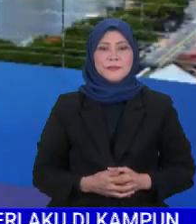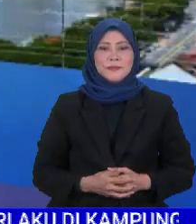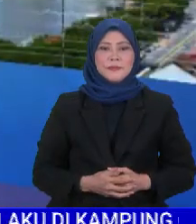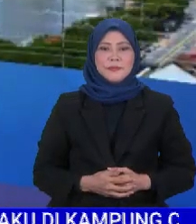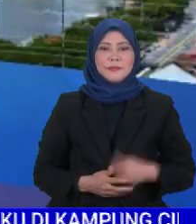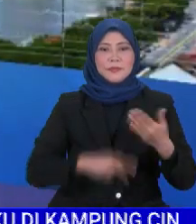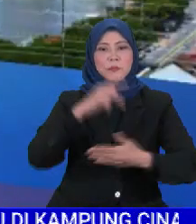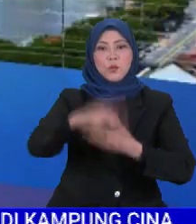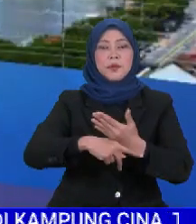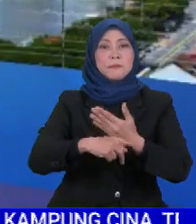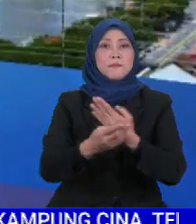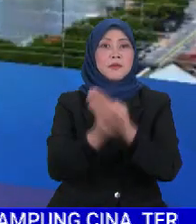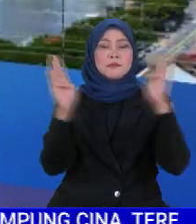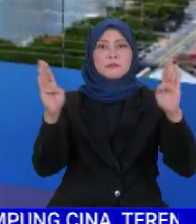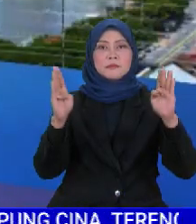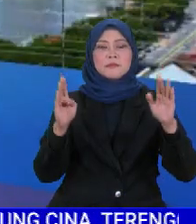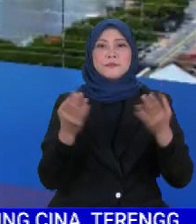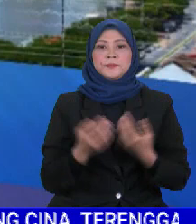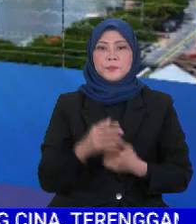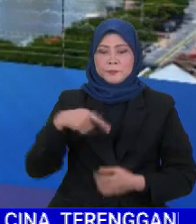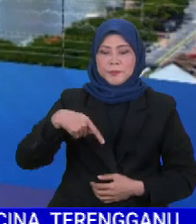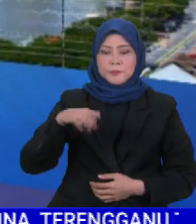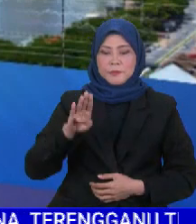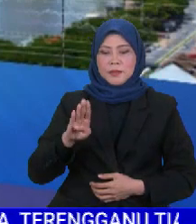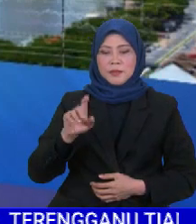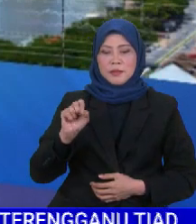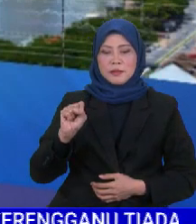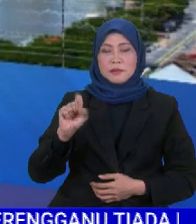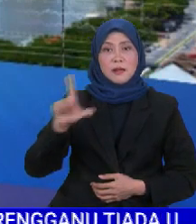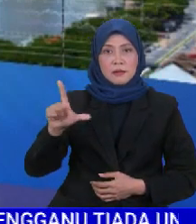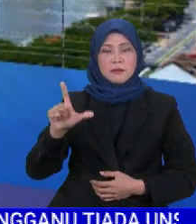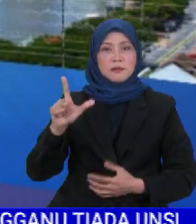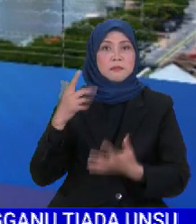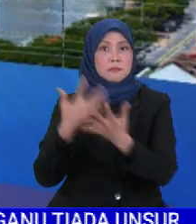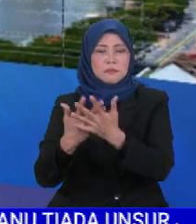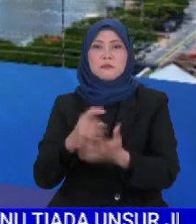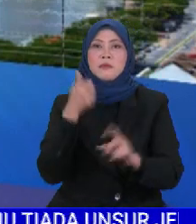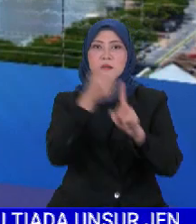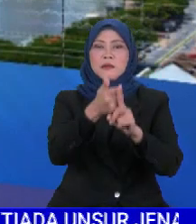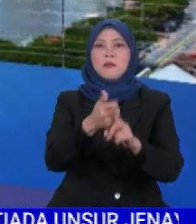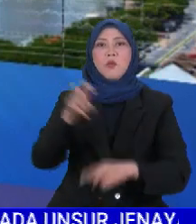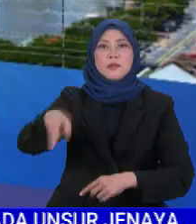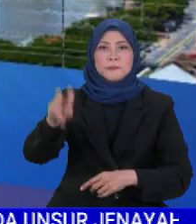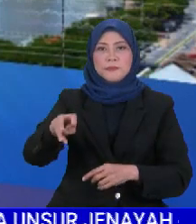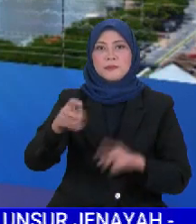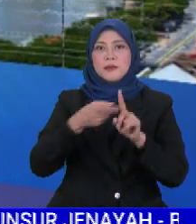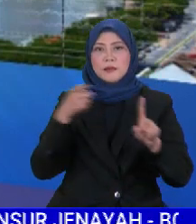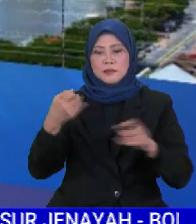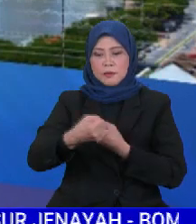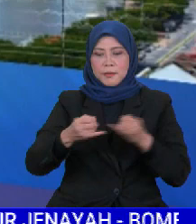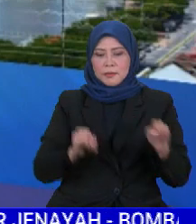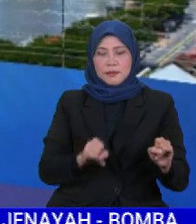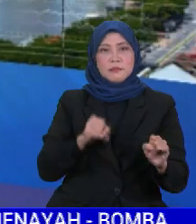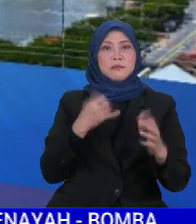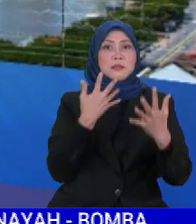Program pelepasan banduan secara lesen PBSL Perintah Kehadiran Wajib dan Perol yang dilaksanakan oleh Jabatan Penjara